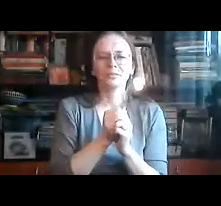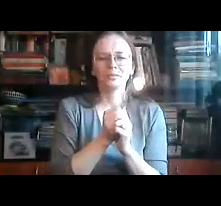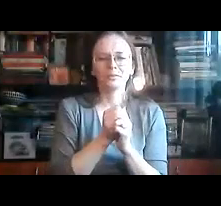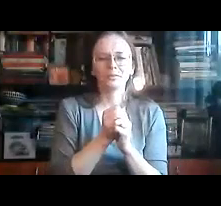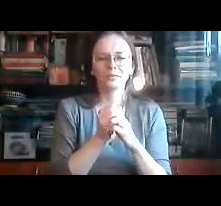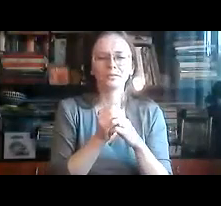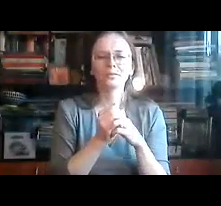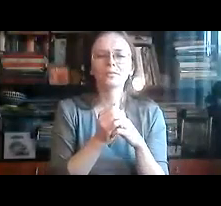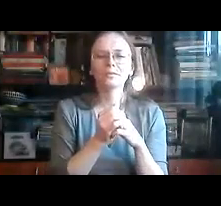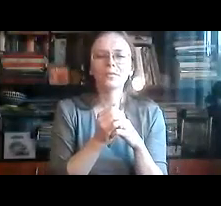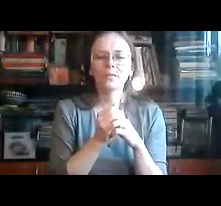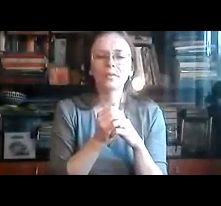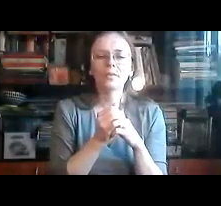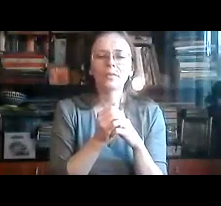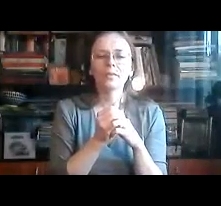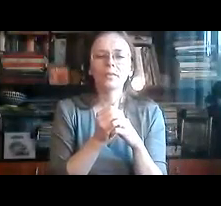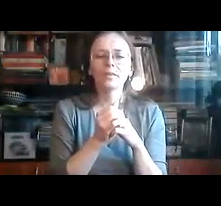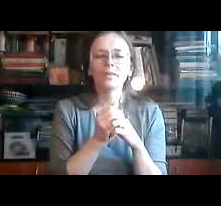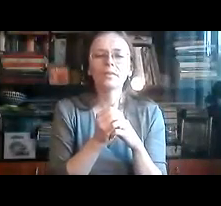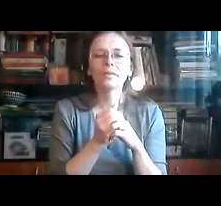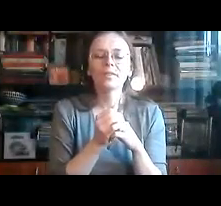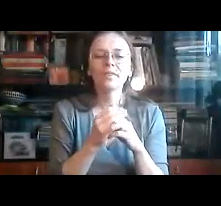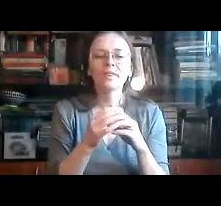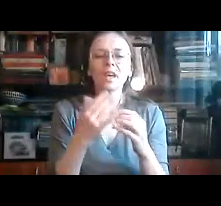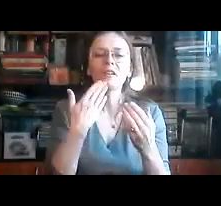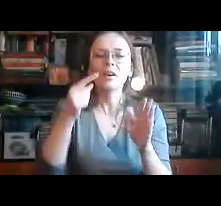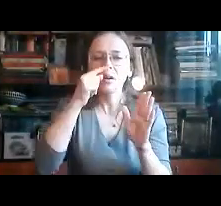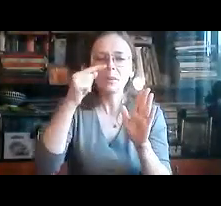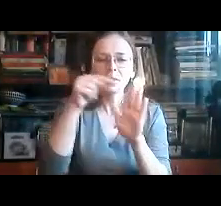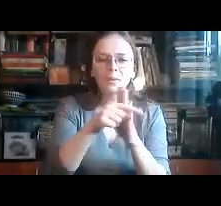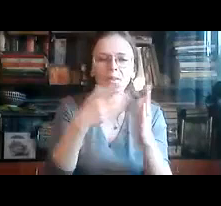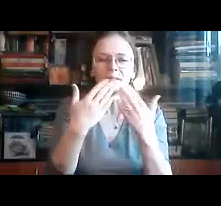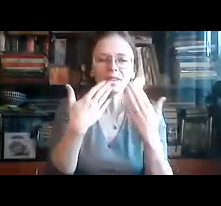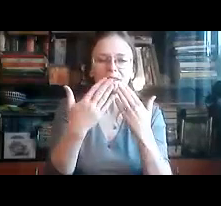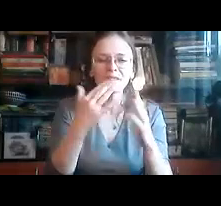Да, хорошо. Потому что я слежу за регламентом заявленным. Да, все, тогда